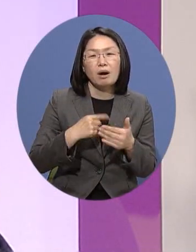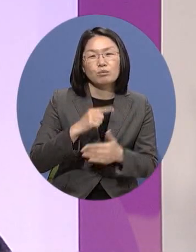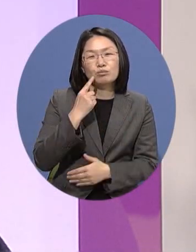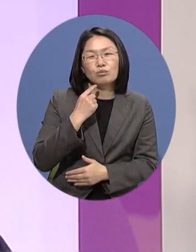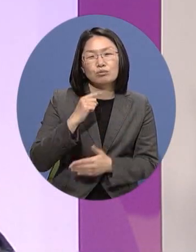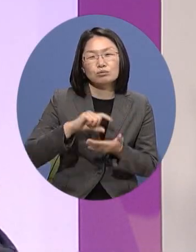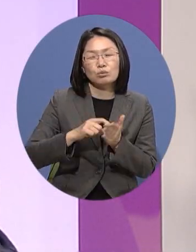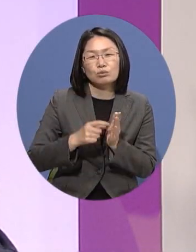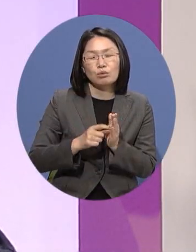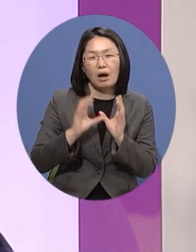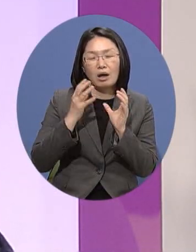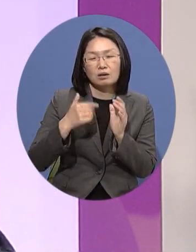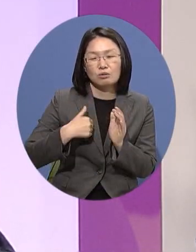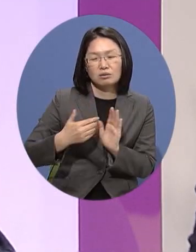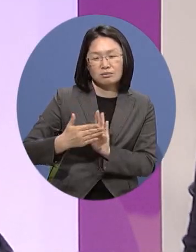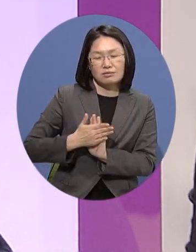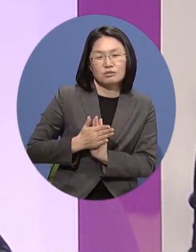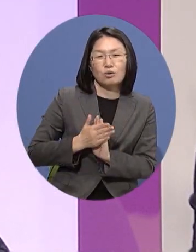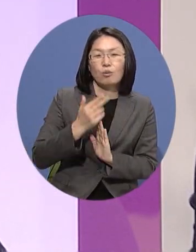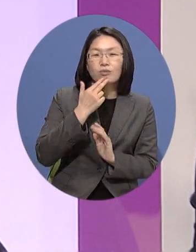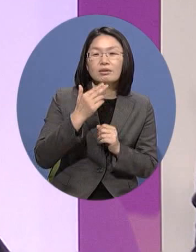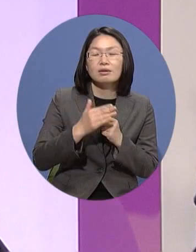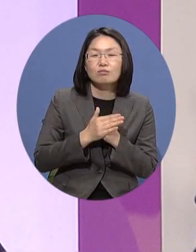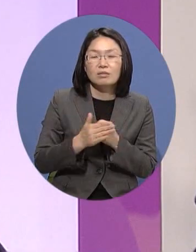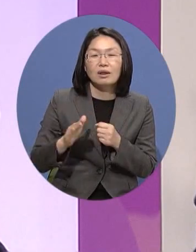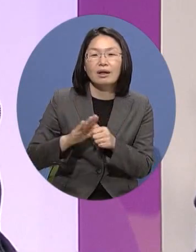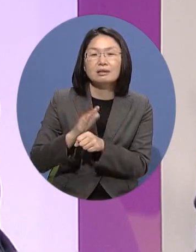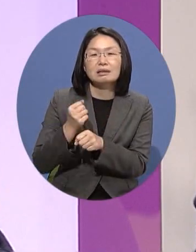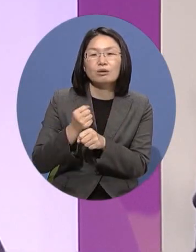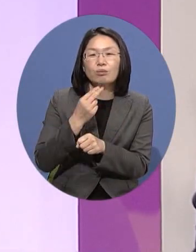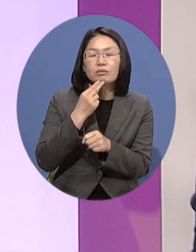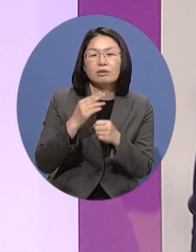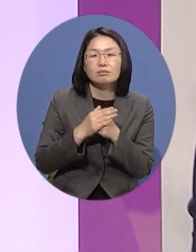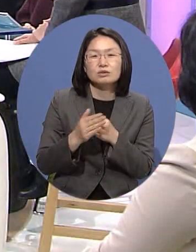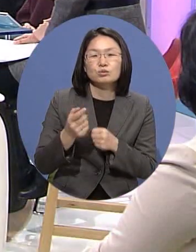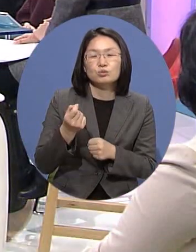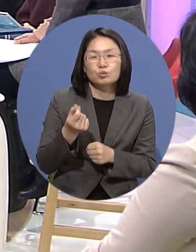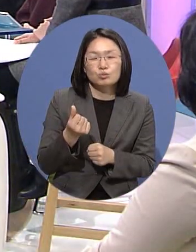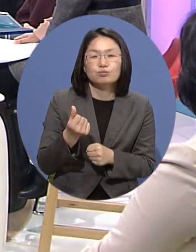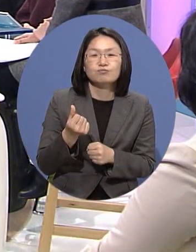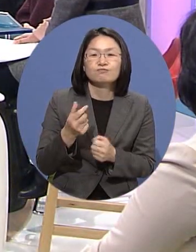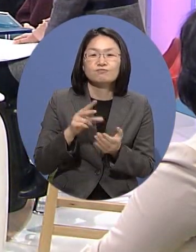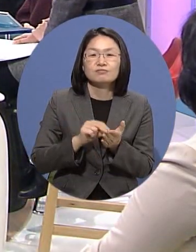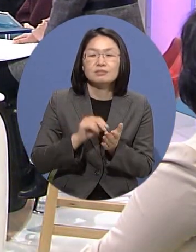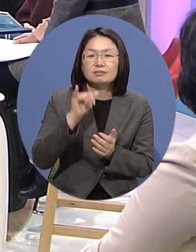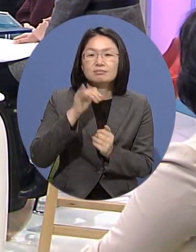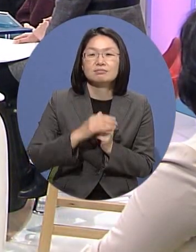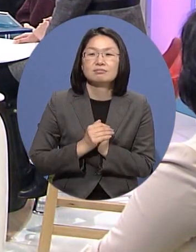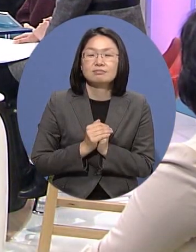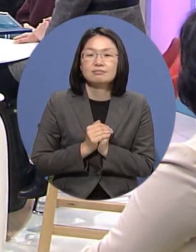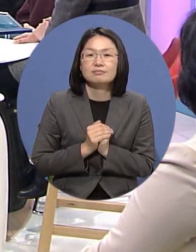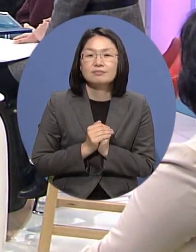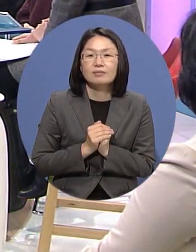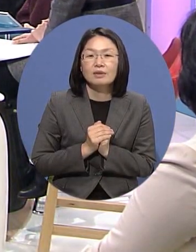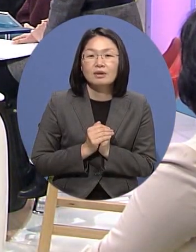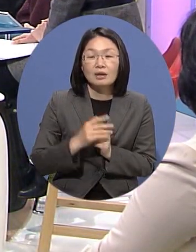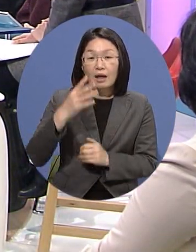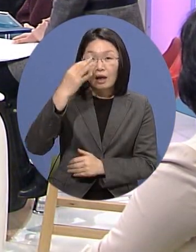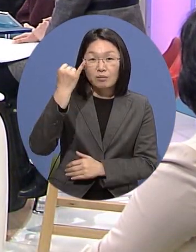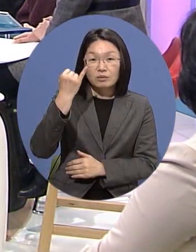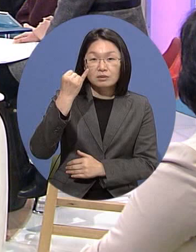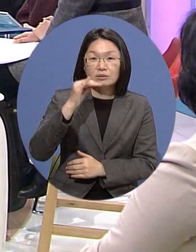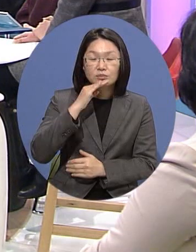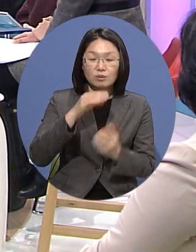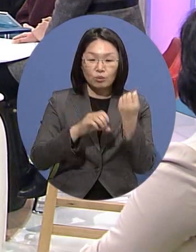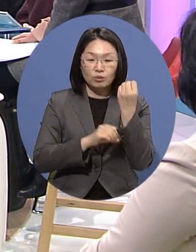하지 않아서 어떻게 해야 되나 진짜 사실 그러니까, 되게 고민이거든요. 그래도 우리 할머니가 있어서 아이가 이제 할머니와 이제 보다 본격적인